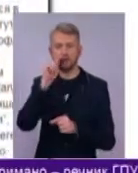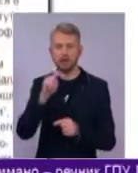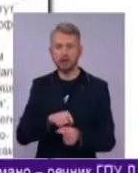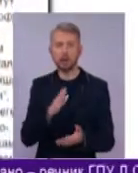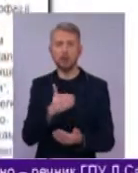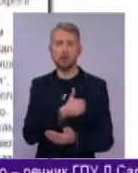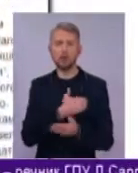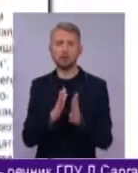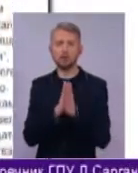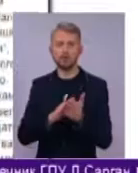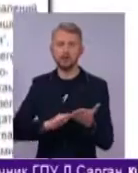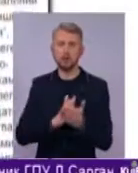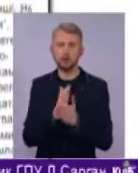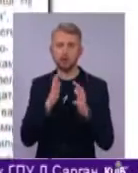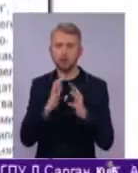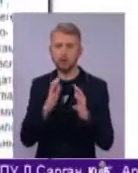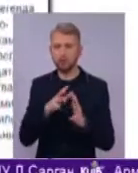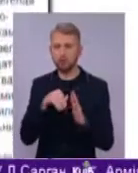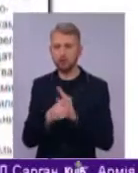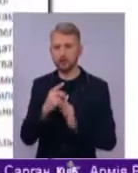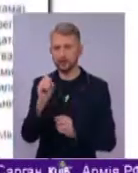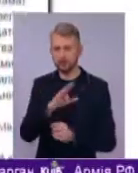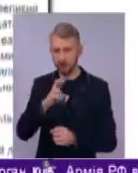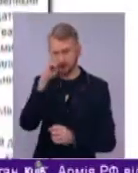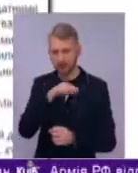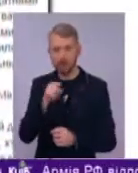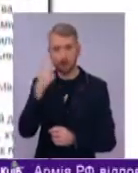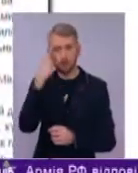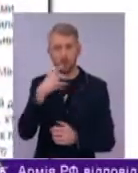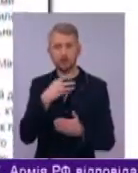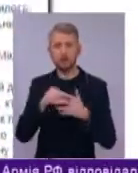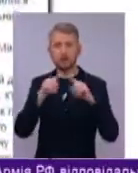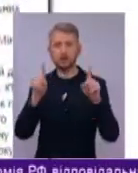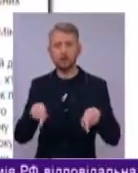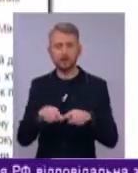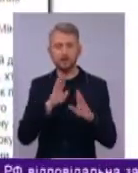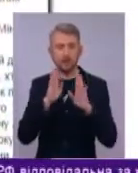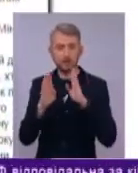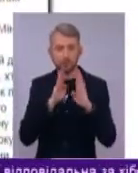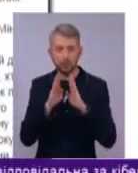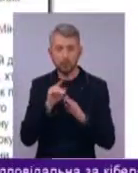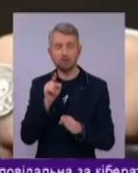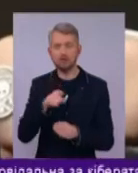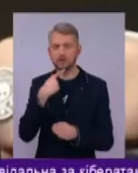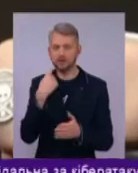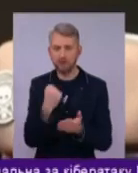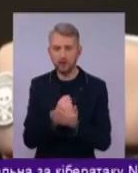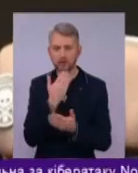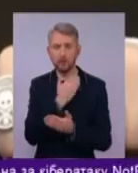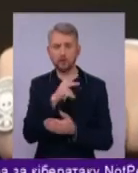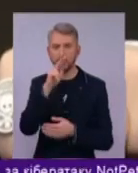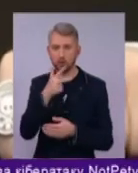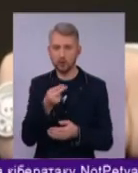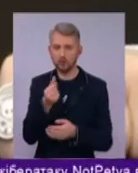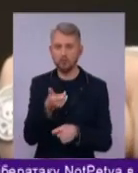намір просити політичного притулку в одній з європейських країн. Про це він повідомив на своїй сторінці у Фейсбуці. Шоумен стверджує, що за останні 3 роки